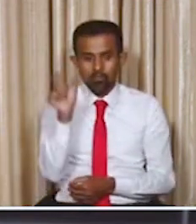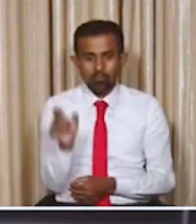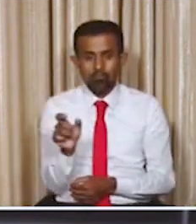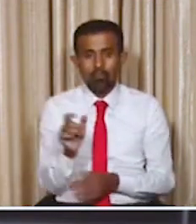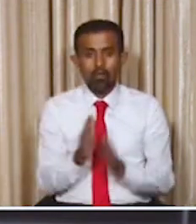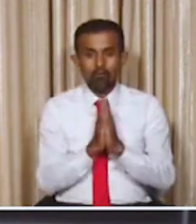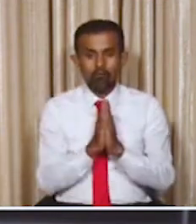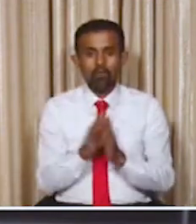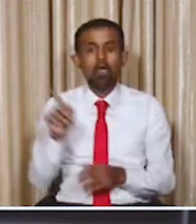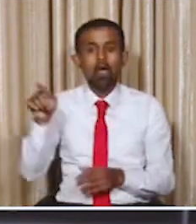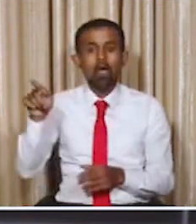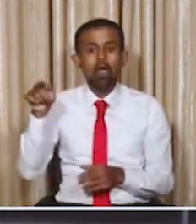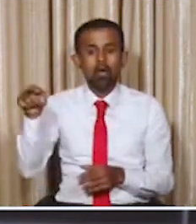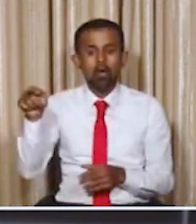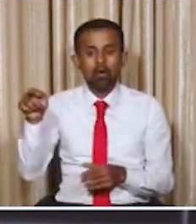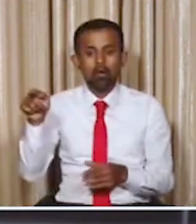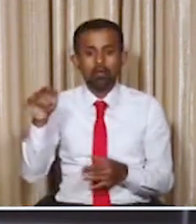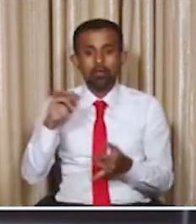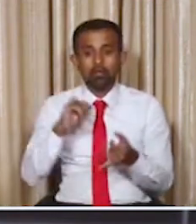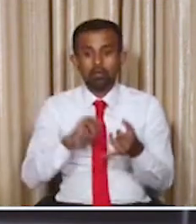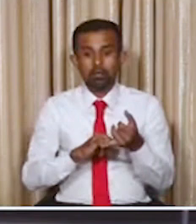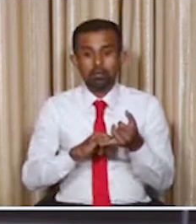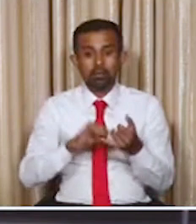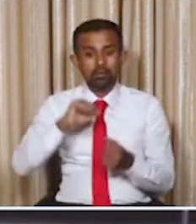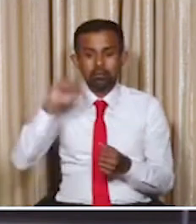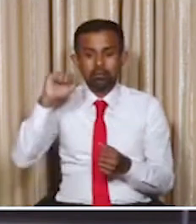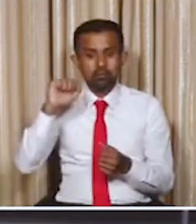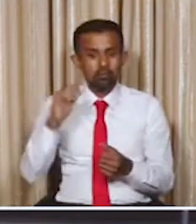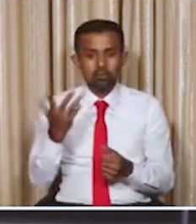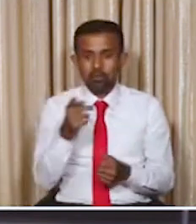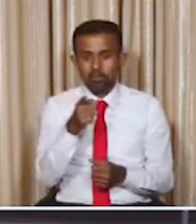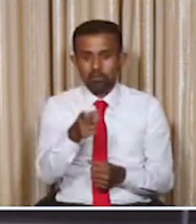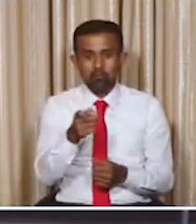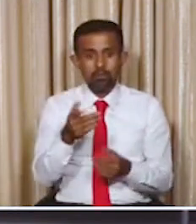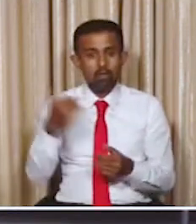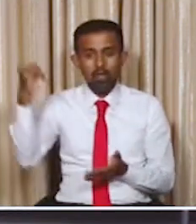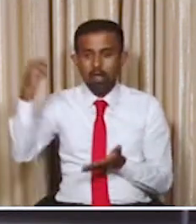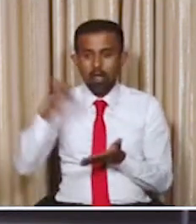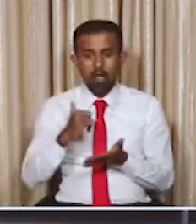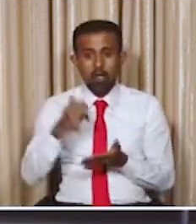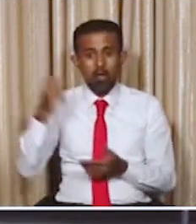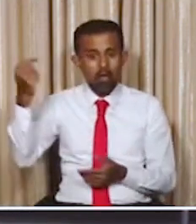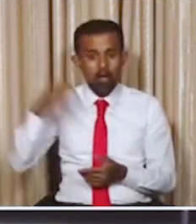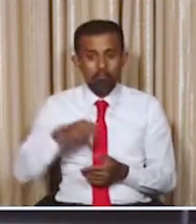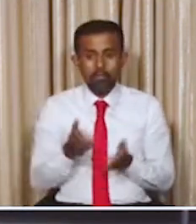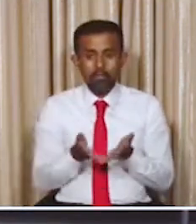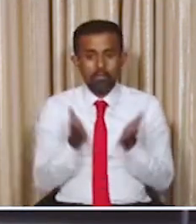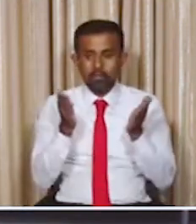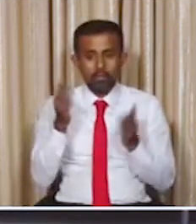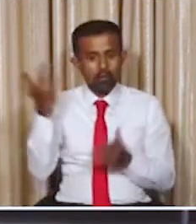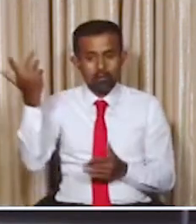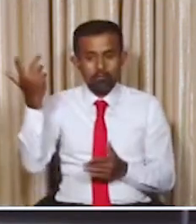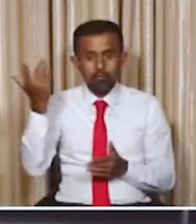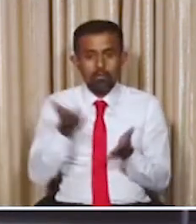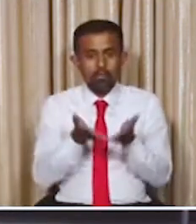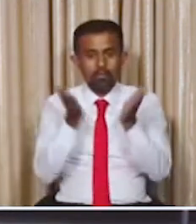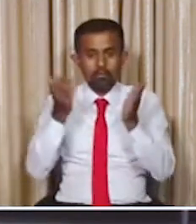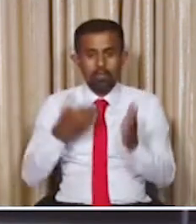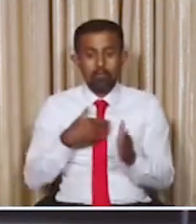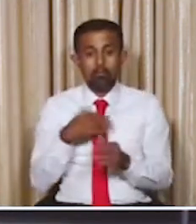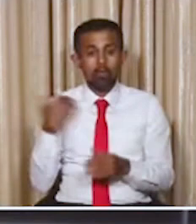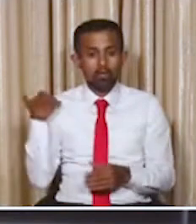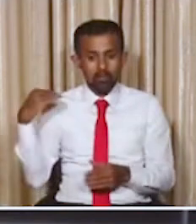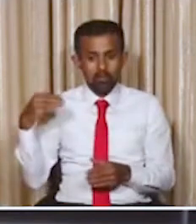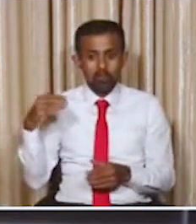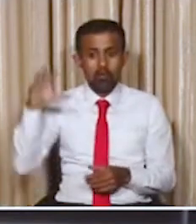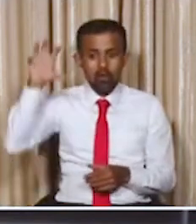wadinne kaatada me siduhat kumaruta neveida එයා අපි ඉන්දියාවෙන් නෙමෙයිද එහෙමනම් මේ ඉන්දියාව කියන්නේ අපේ සහෝදර